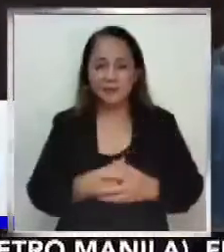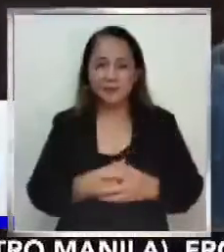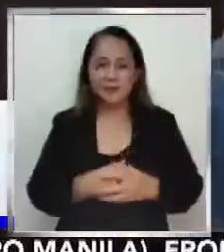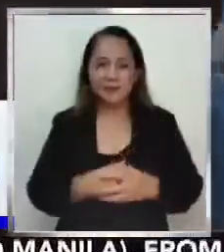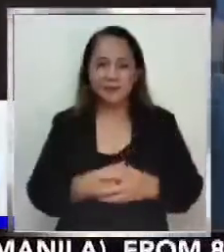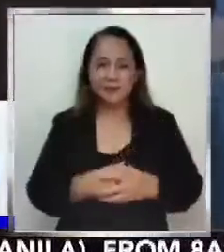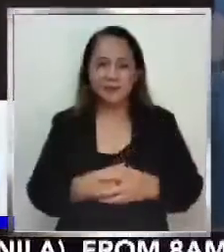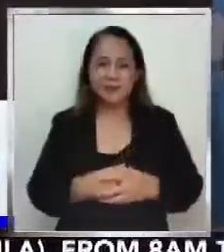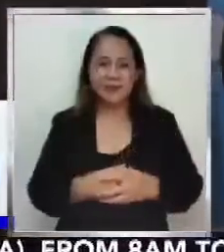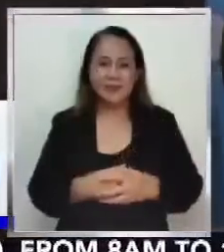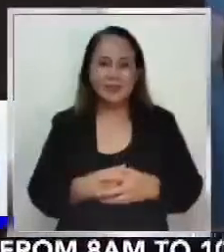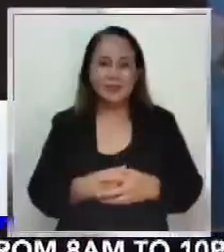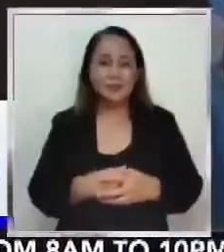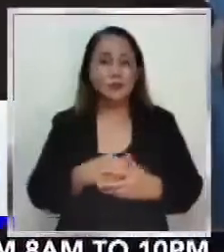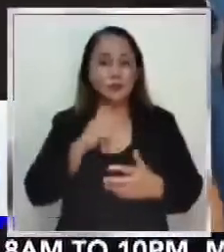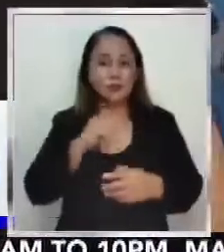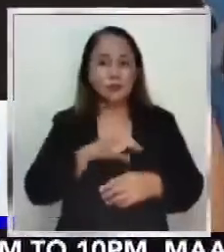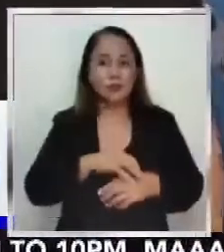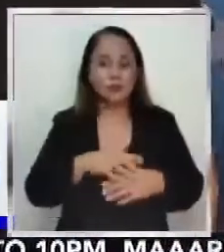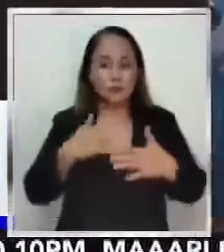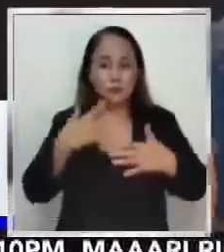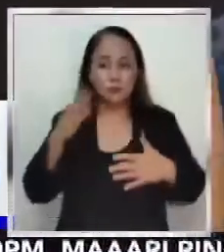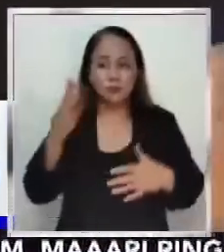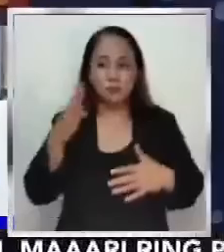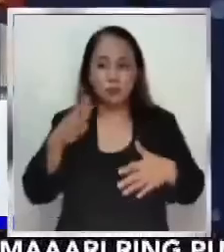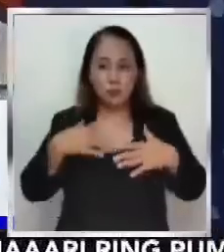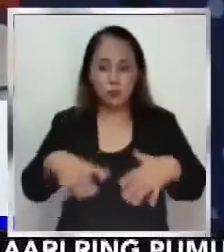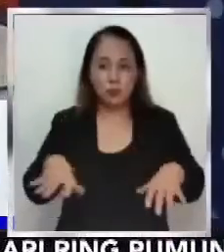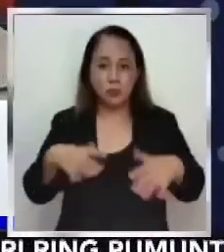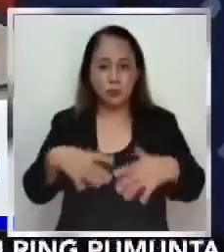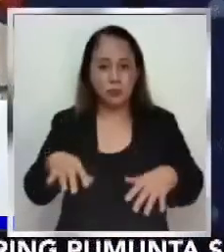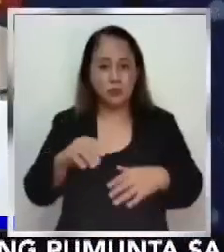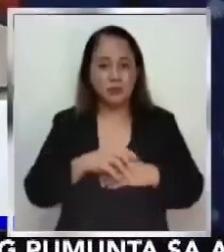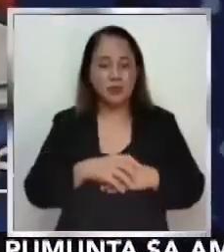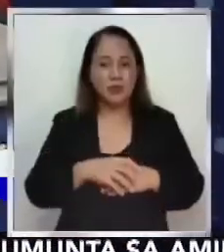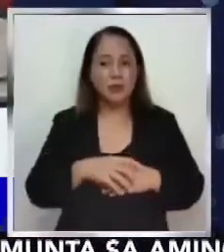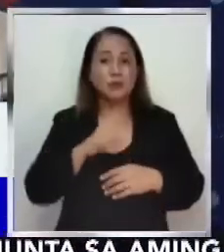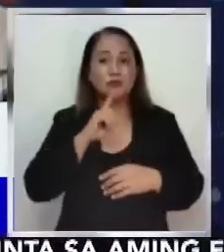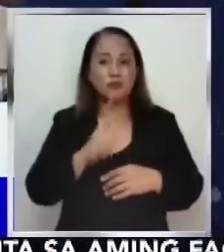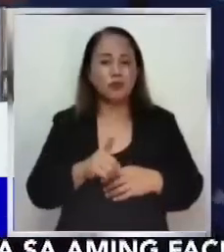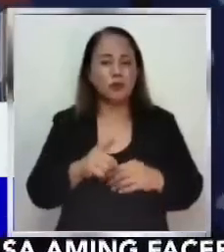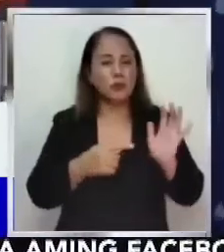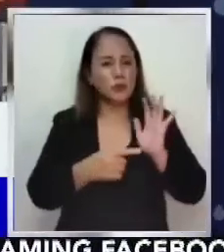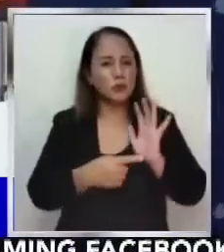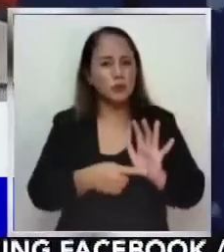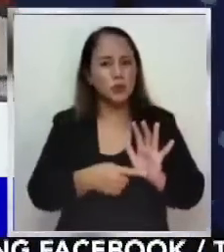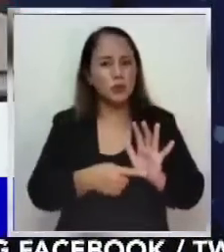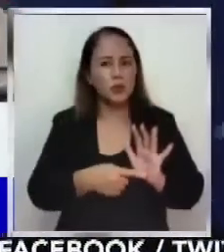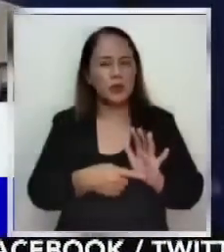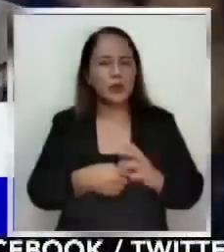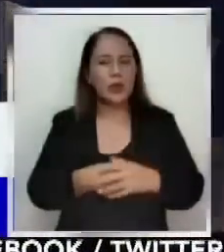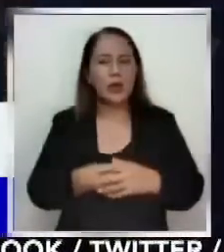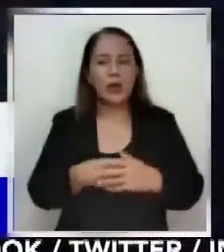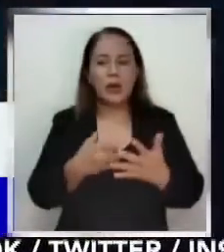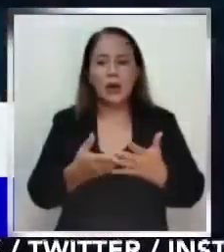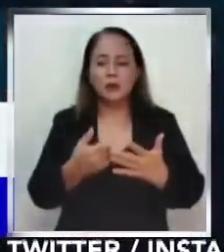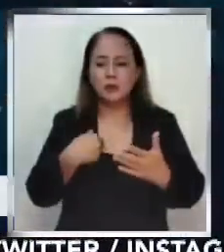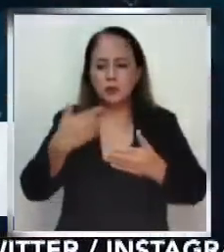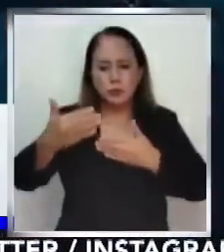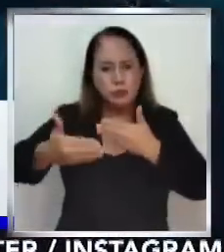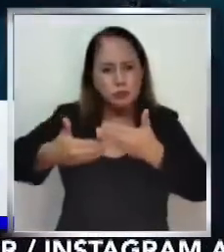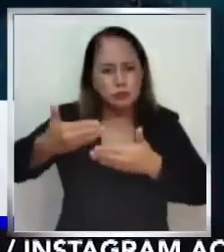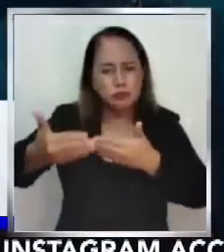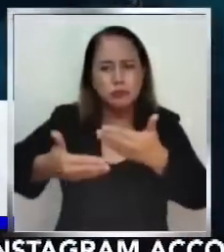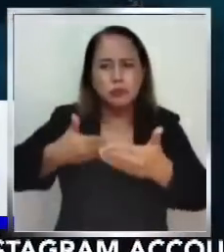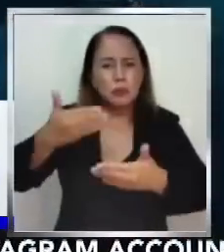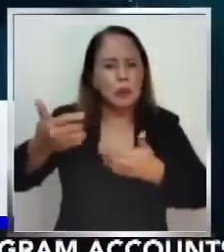in character sa kanyang blue outfit si Radson Flores. Grabe talaga yung show. It transcends age, generation. Until now, sikat na sikat